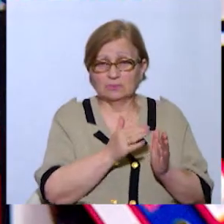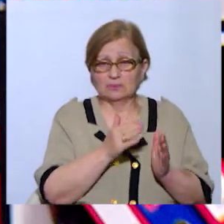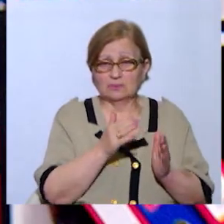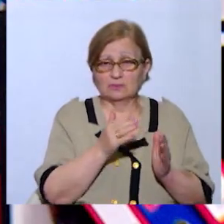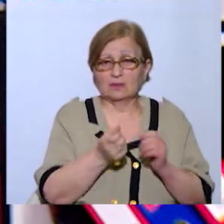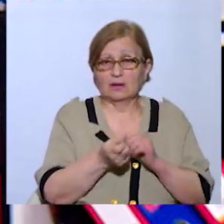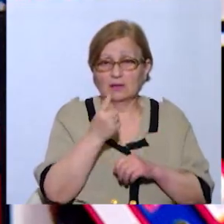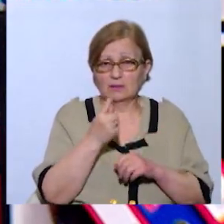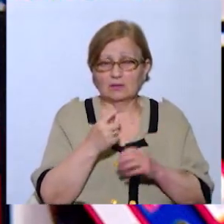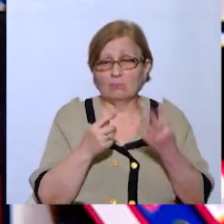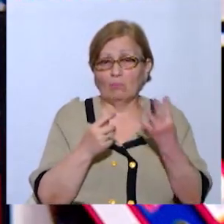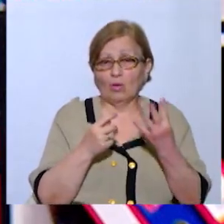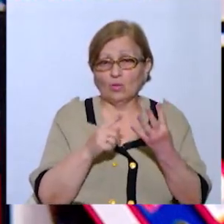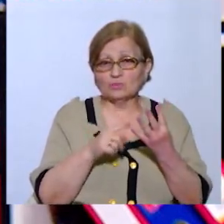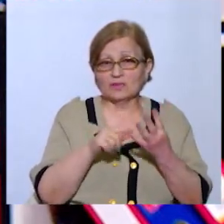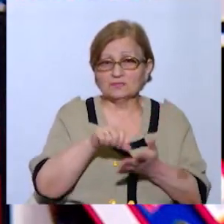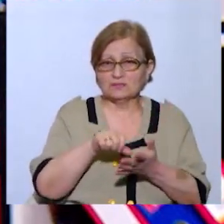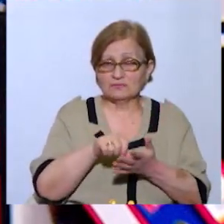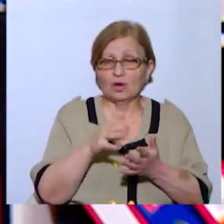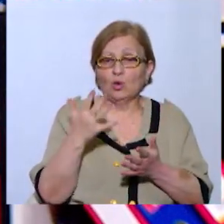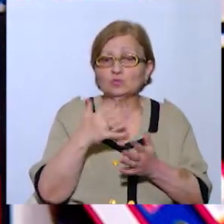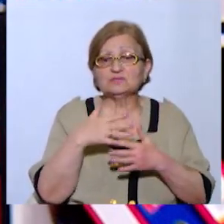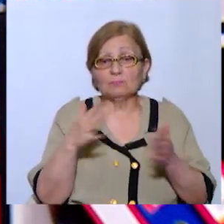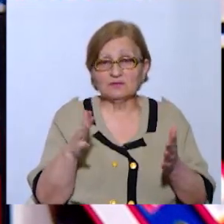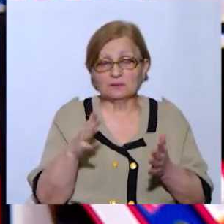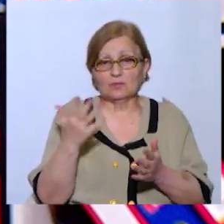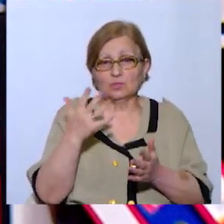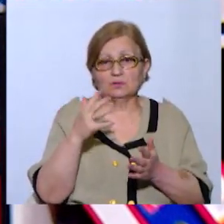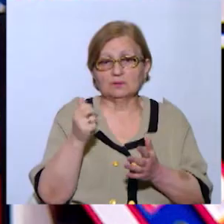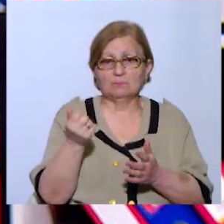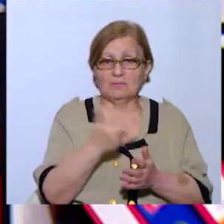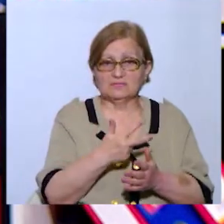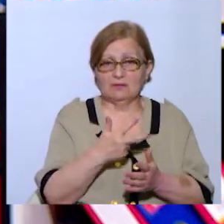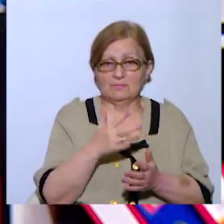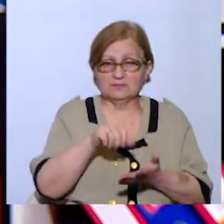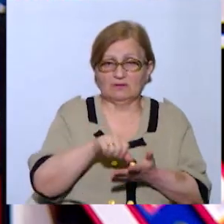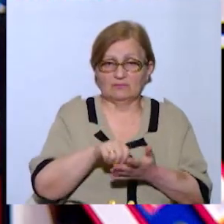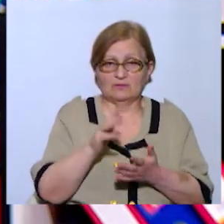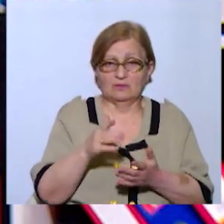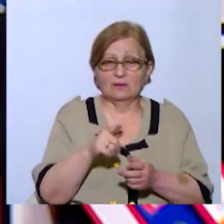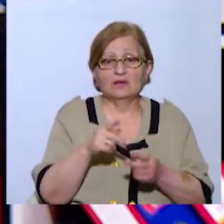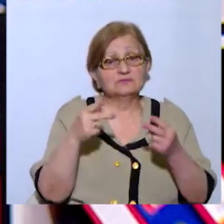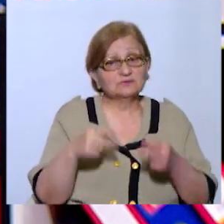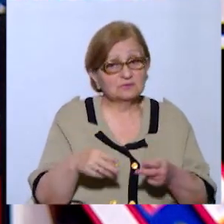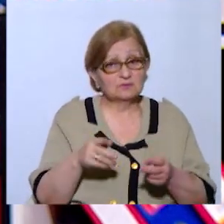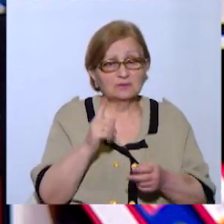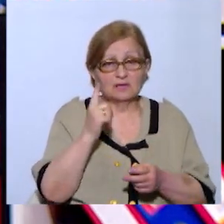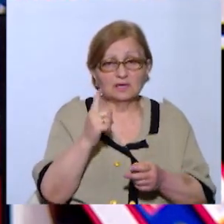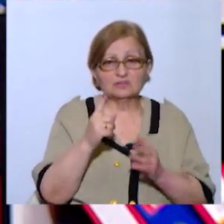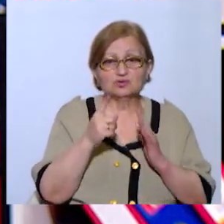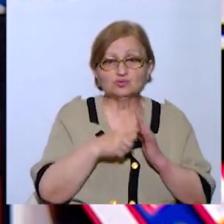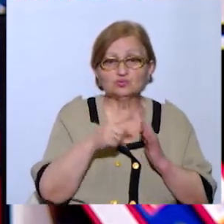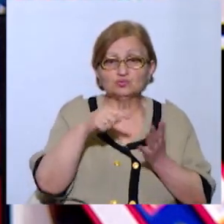5-იანი აღმოჩნდება მეოთხე წევრი, ან 5-ზე მეტი რომ იყოს 5-იანი აღმოჩნდება მესამე წევრი. შესაბამისად ამ მონაცემებში ერთ-ერთი შუა